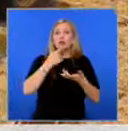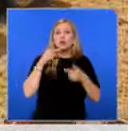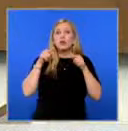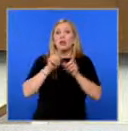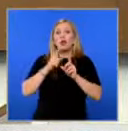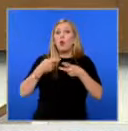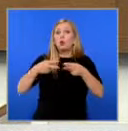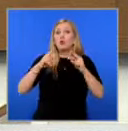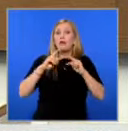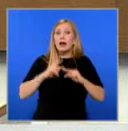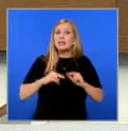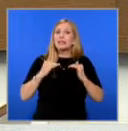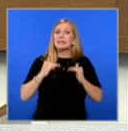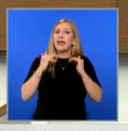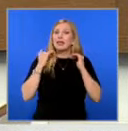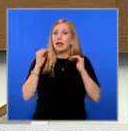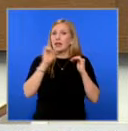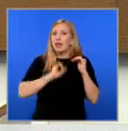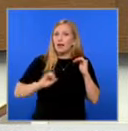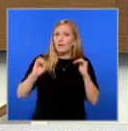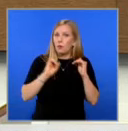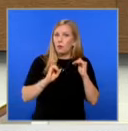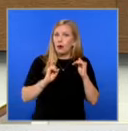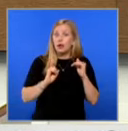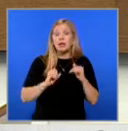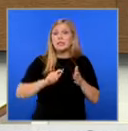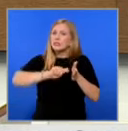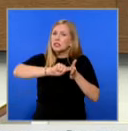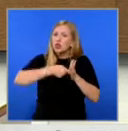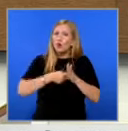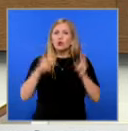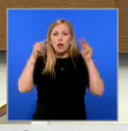съюз стриктно ще се контролира